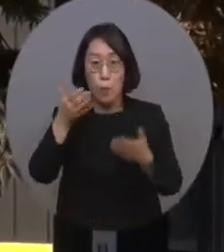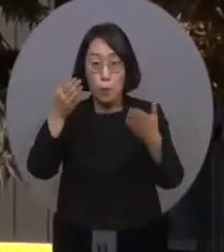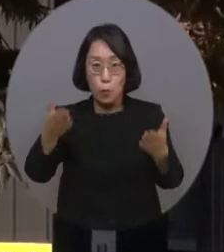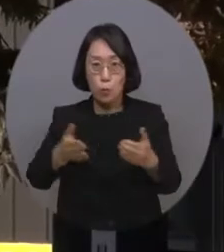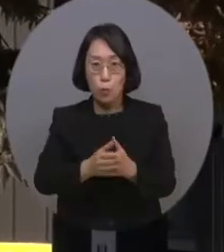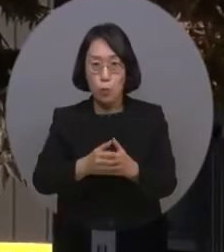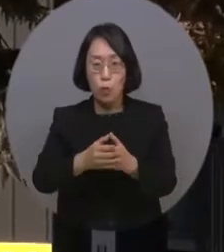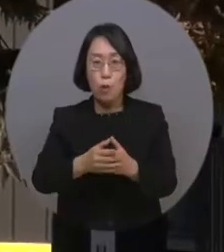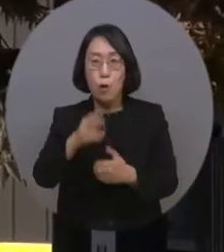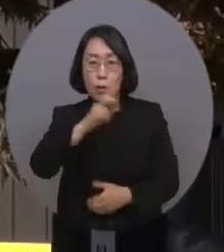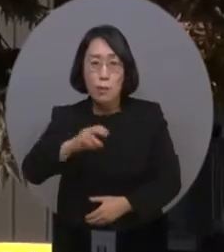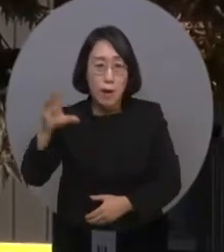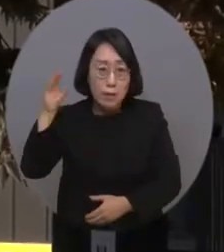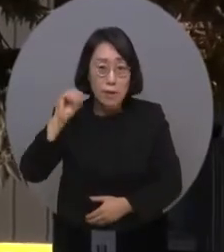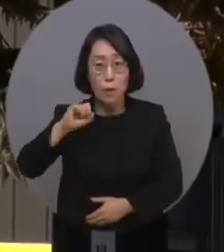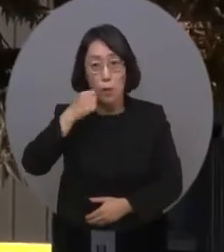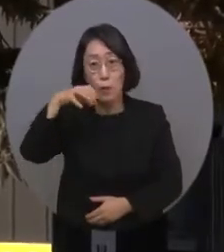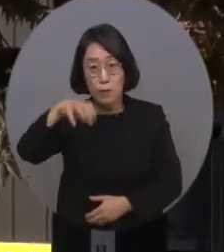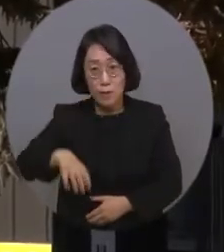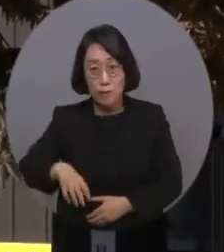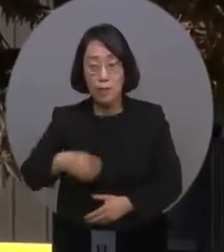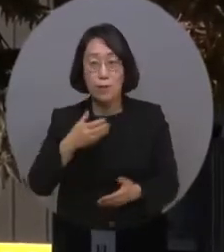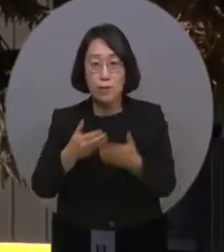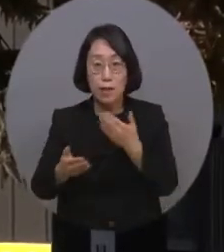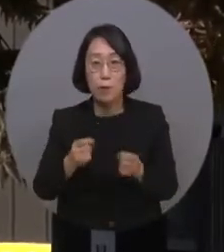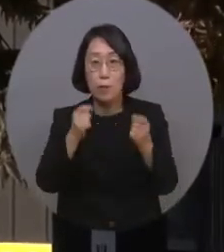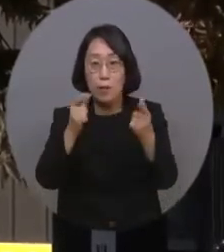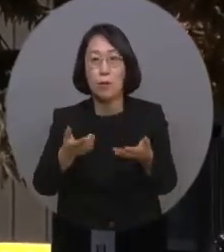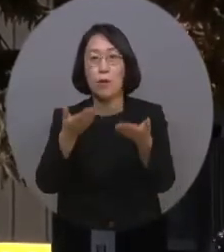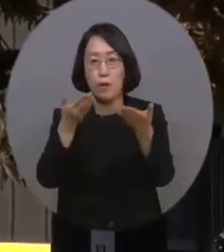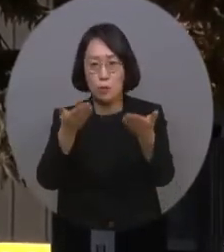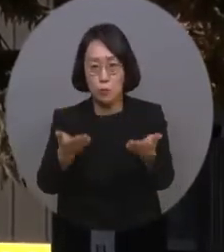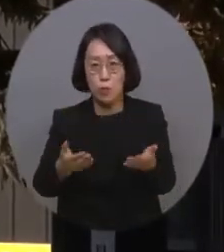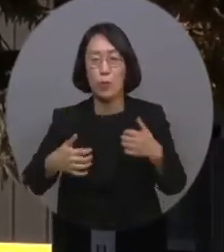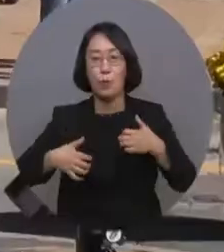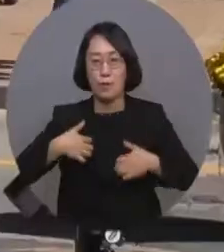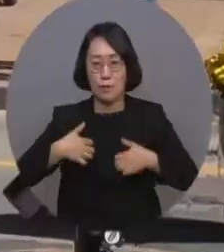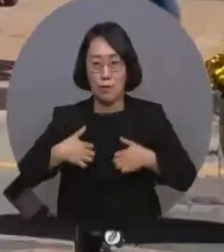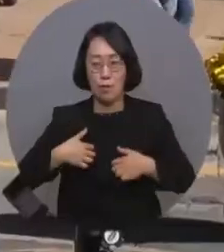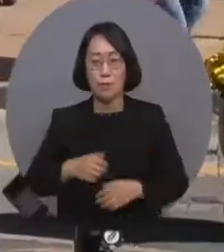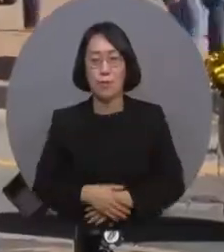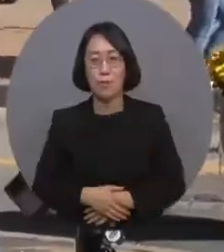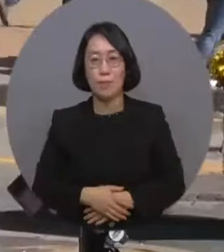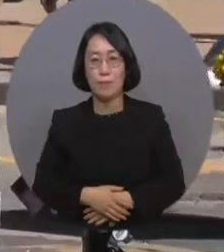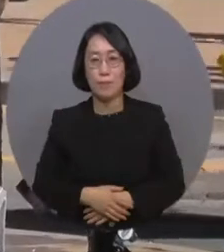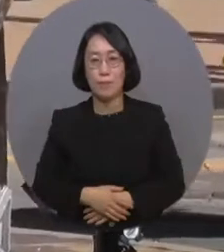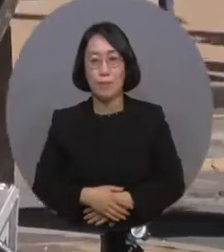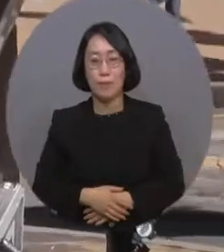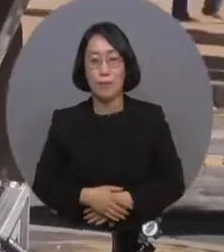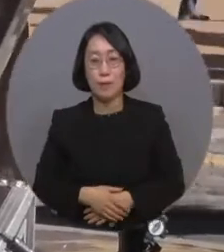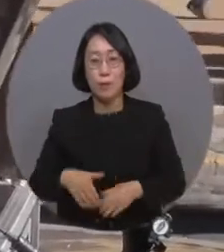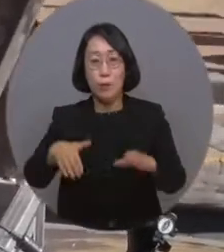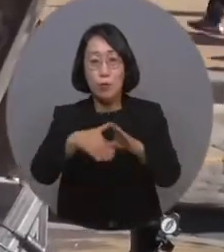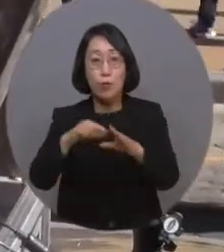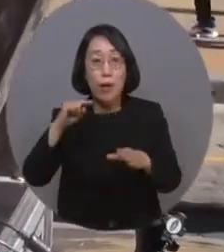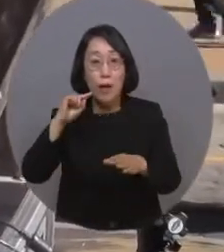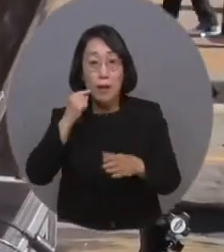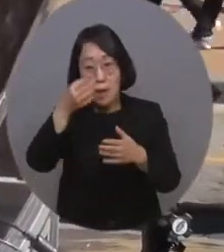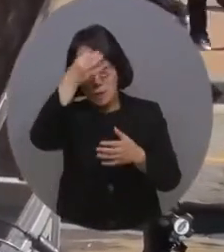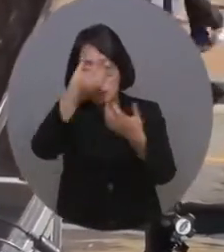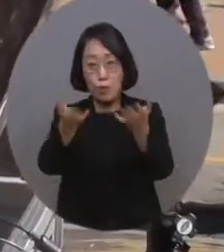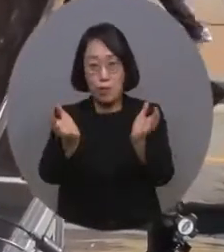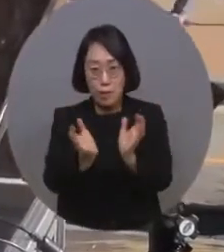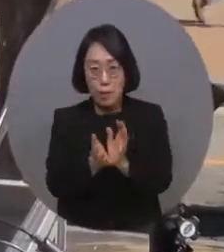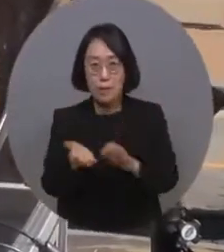것에 주민들에게 문화 향료 기회를 제공하며 즐거움을 선사했습니다 한민문화예술단은 자체적으로